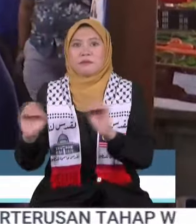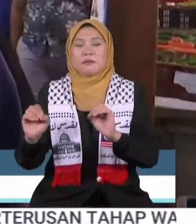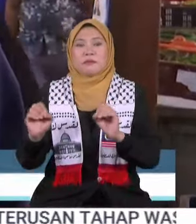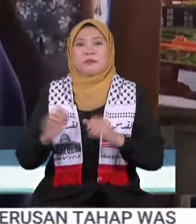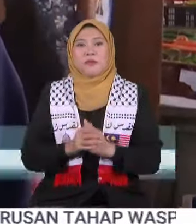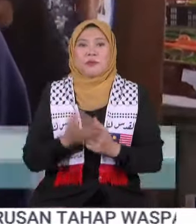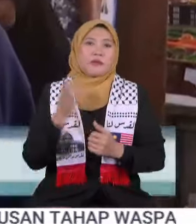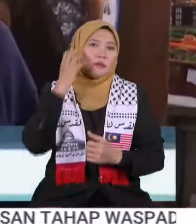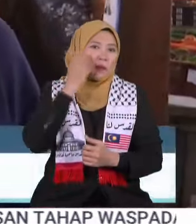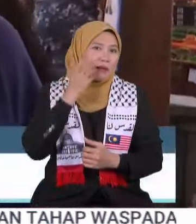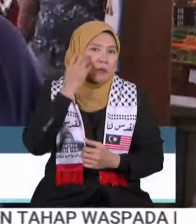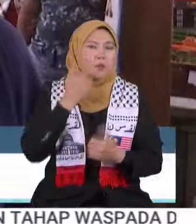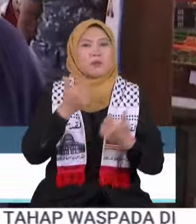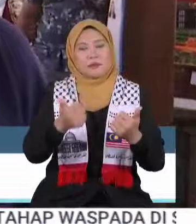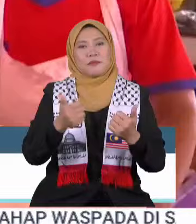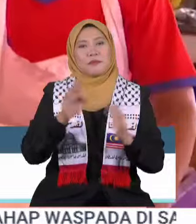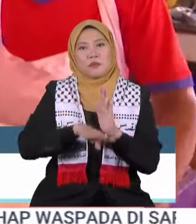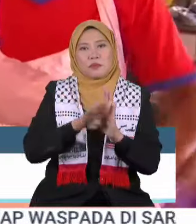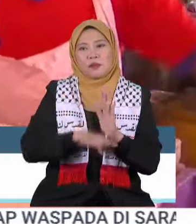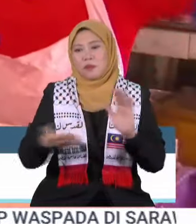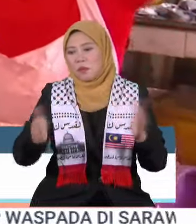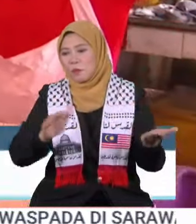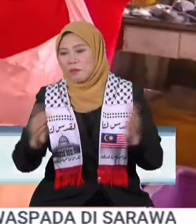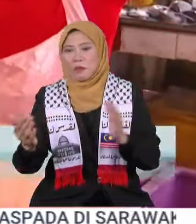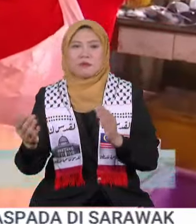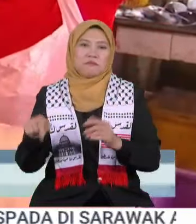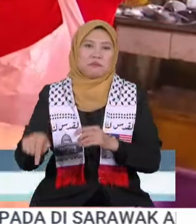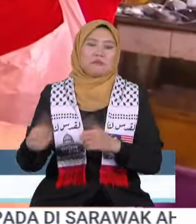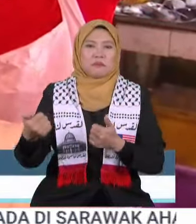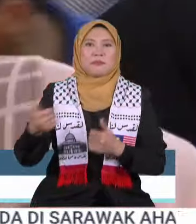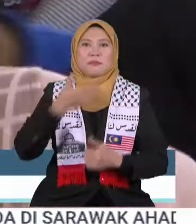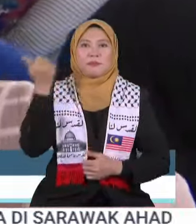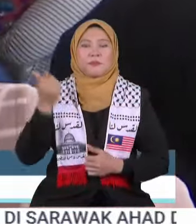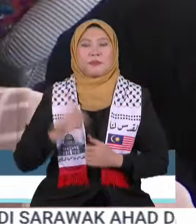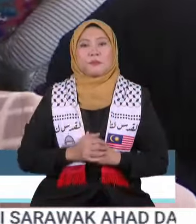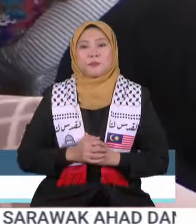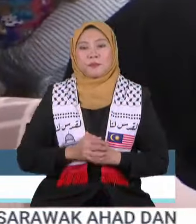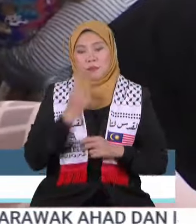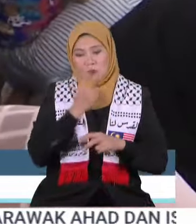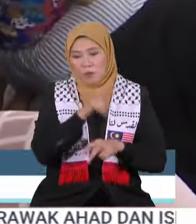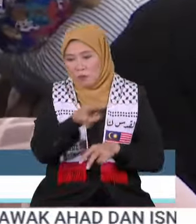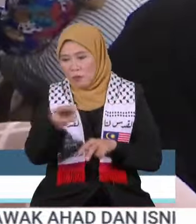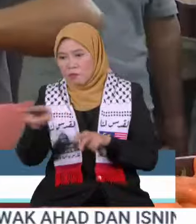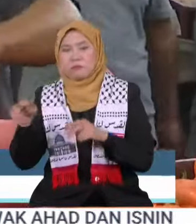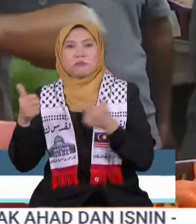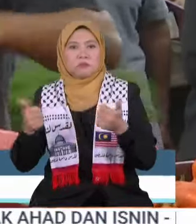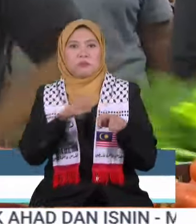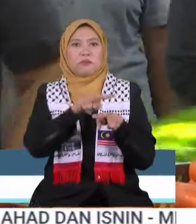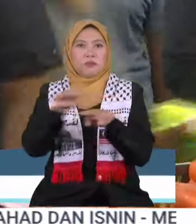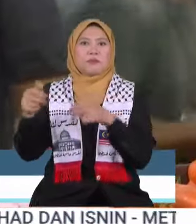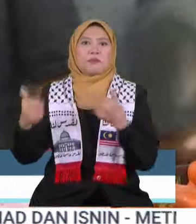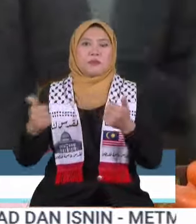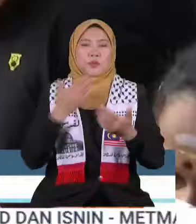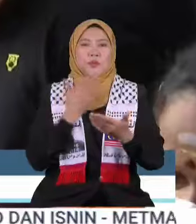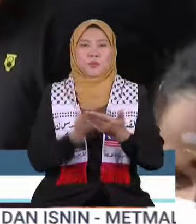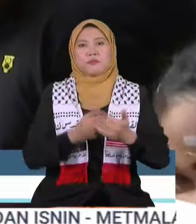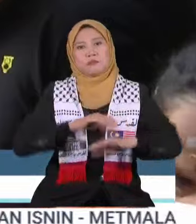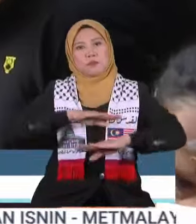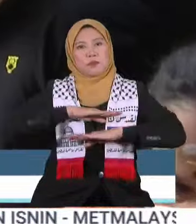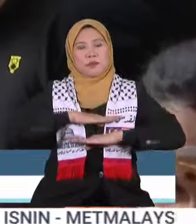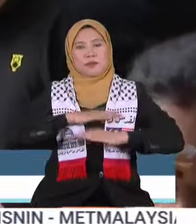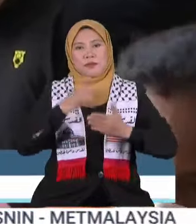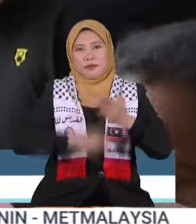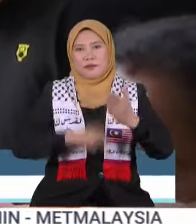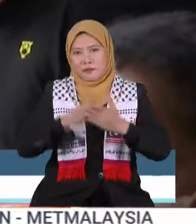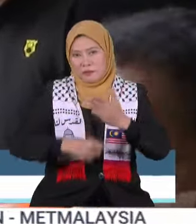tengok tomato semua murah juga. Compare dengan pasar malam. KPDN Kuala Lumpur berpuas hati dengan tahap pematuhan peniaga terhadap